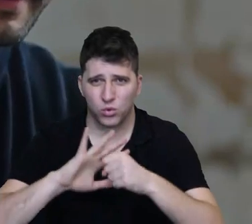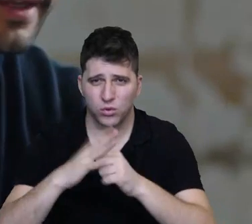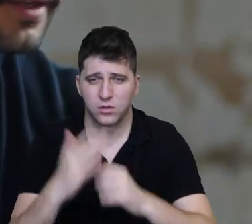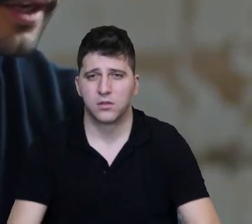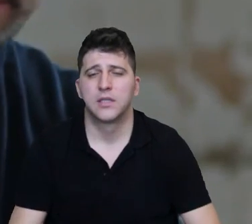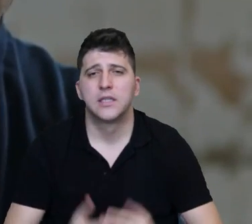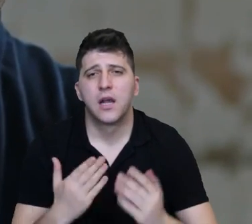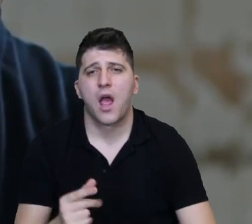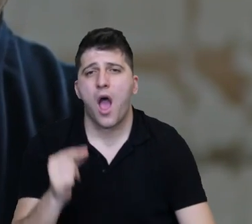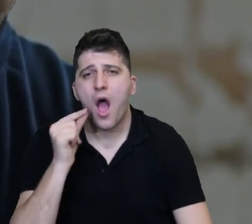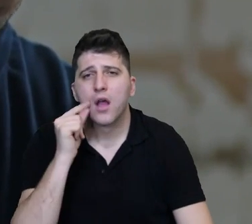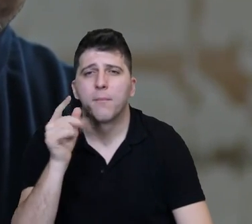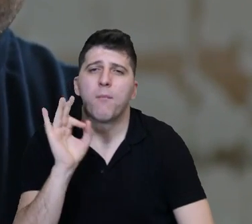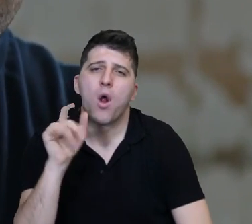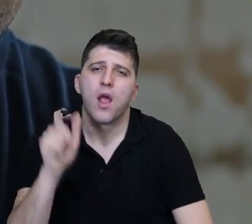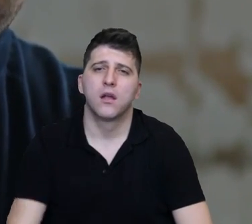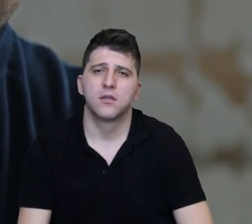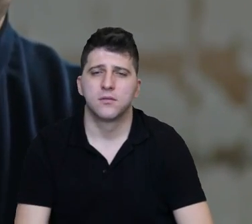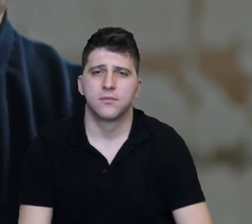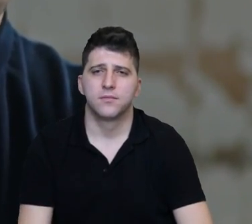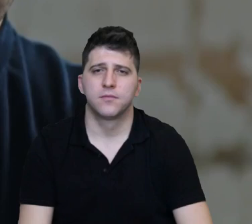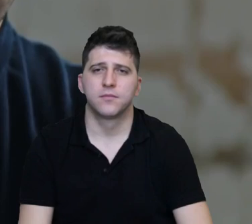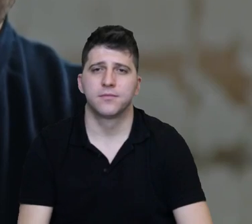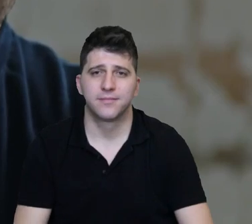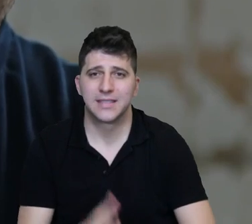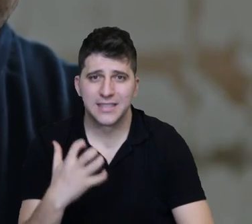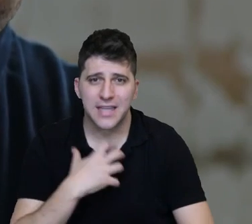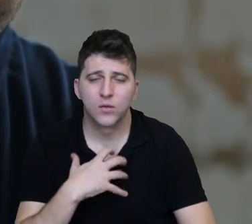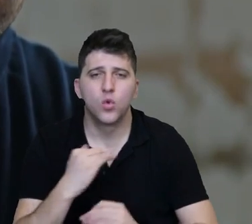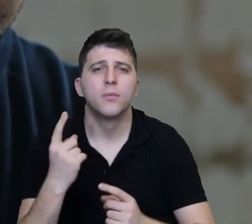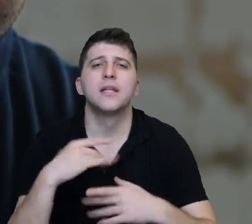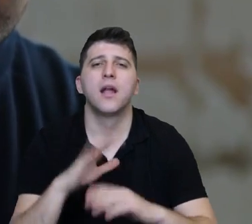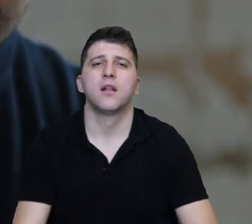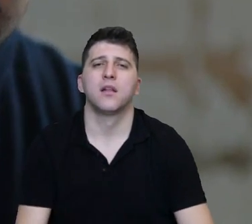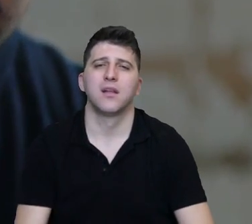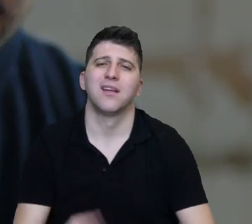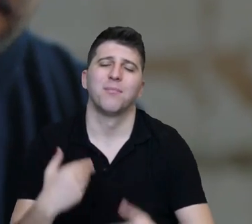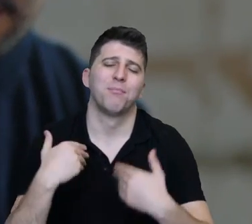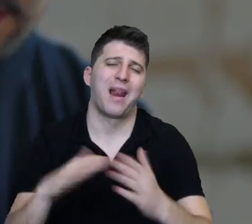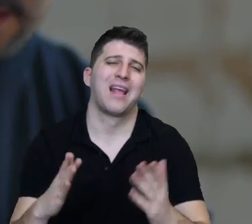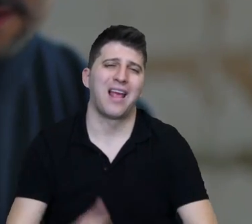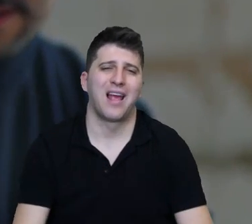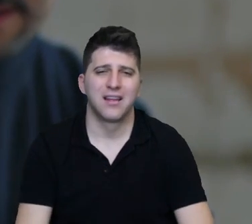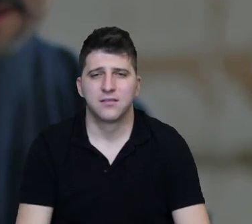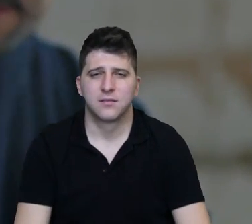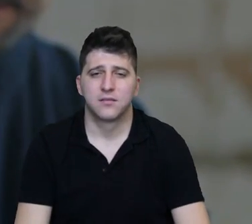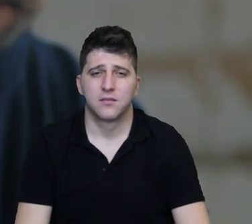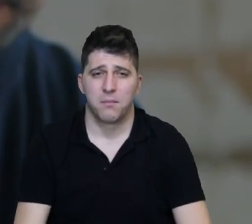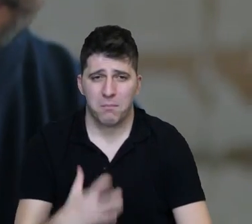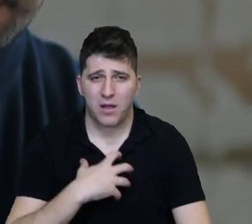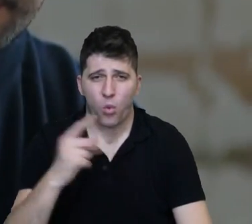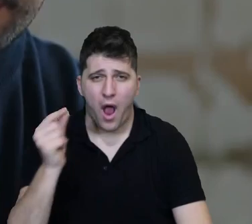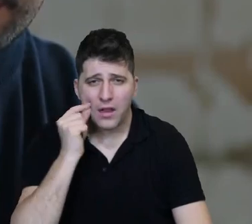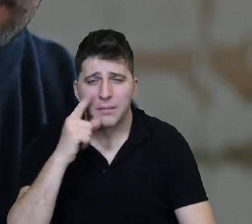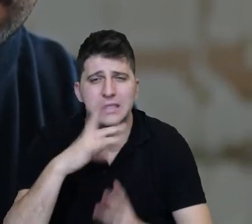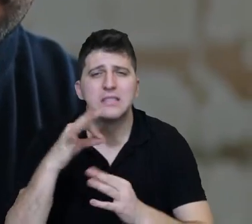davranıyor? Yani adamın tarzı bu. Aslında özünde kötü biri değil. Bırak Allah aşkına ya. Bence o adam